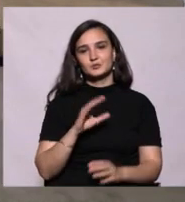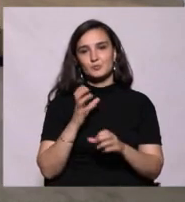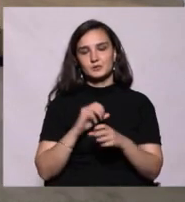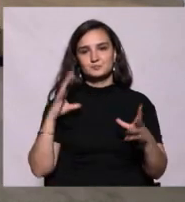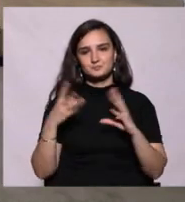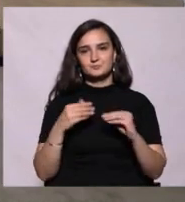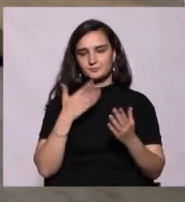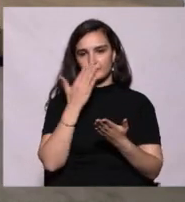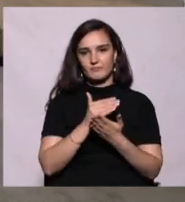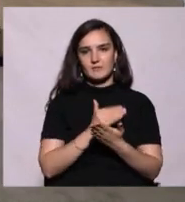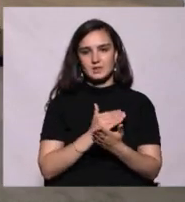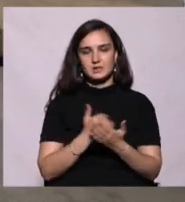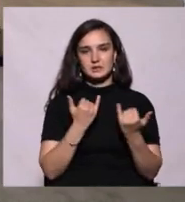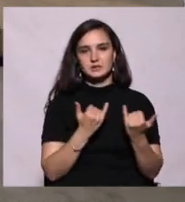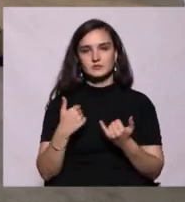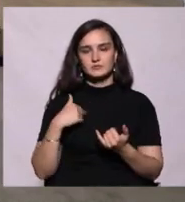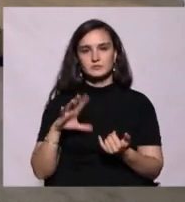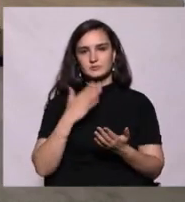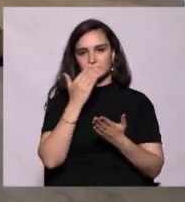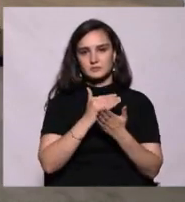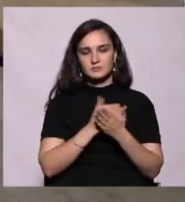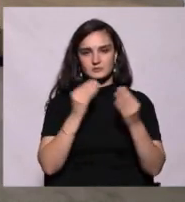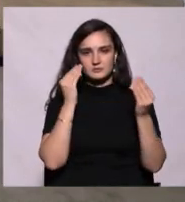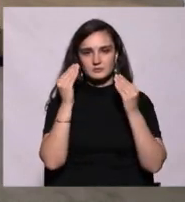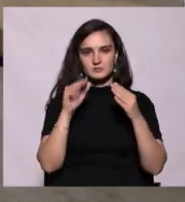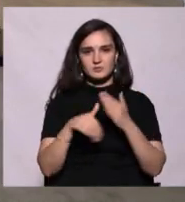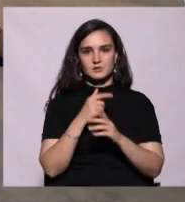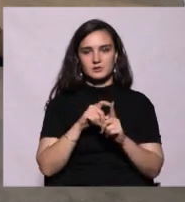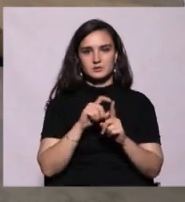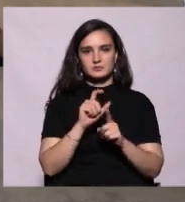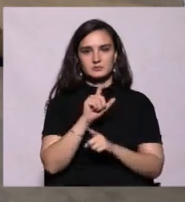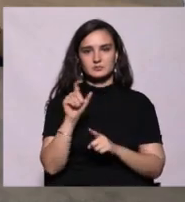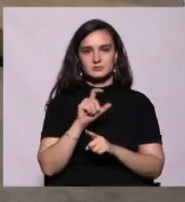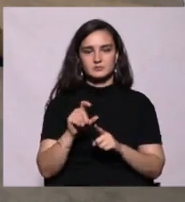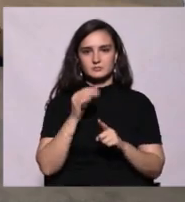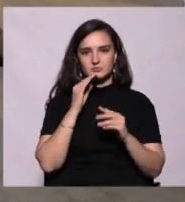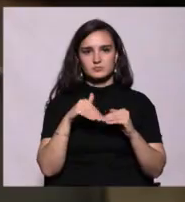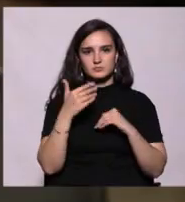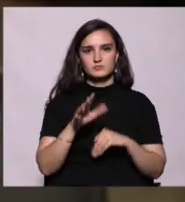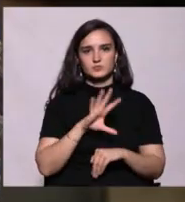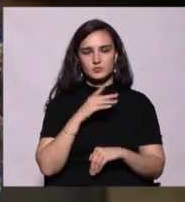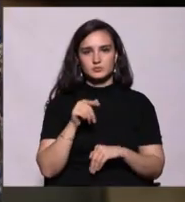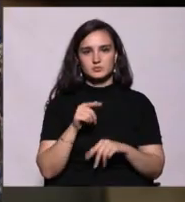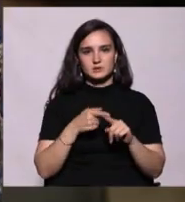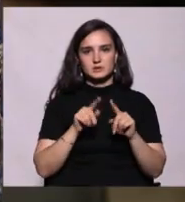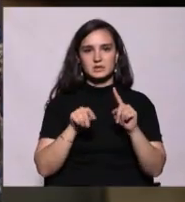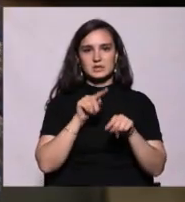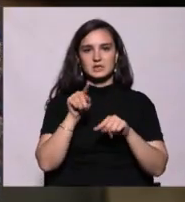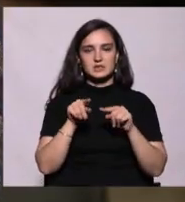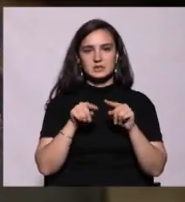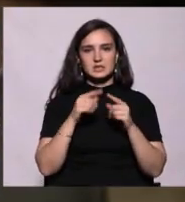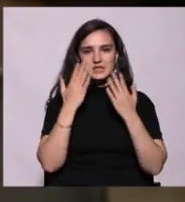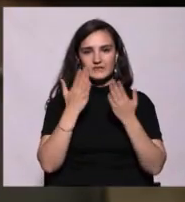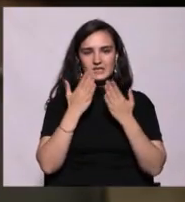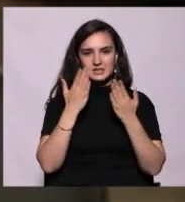ჩვენი გაკვეთილი. დღეს ჩვენ გაკვეთილზე განვიხილეთ ახალი სიტყვები, ამის შემდეგ გვქონდა კითხვითი დავალება